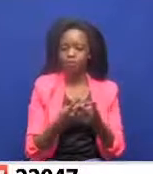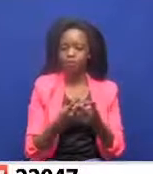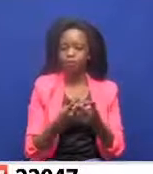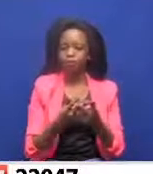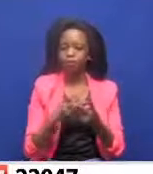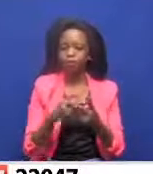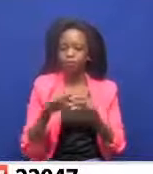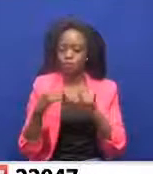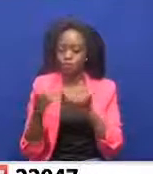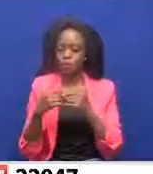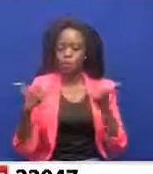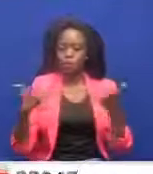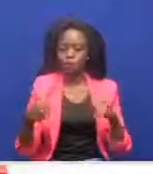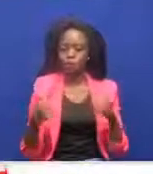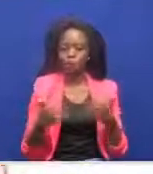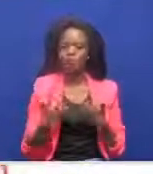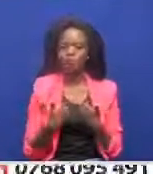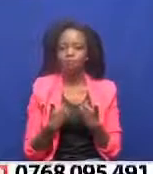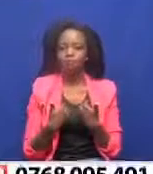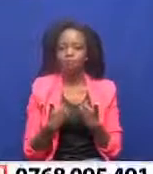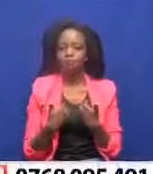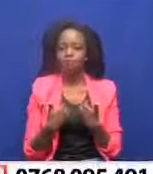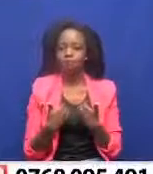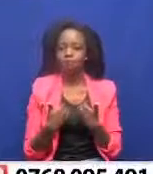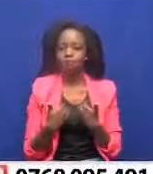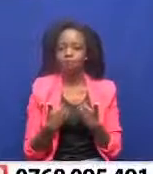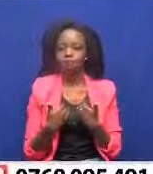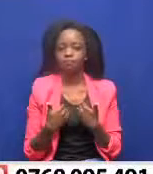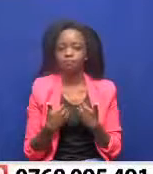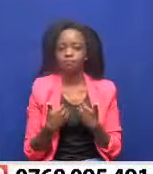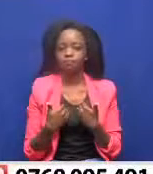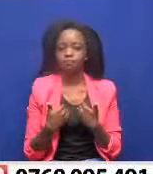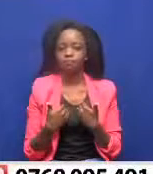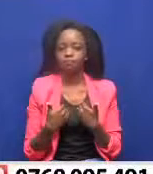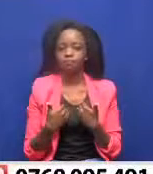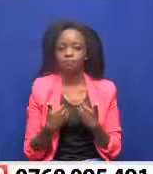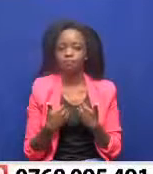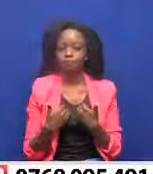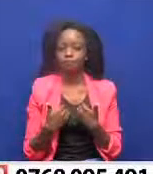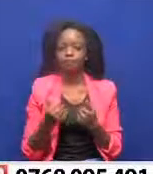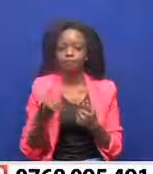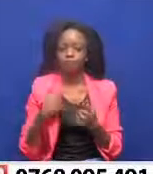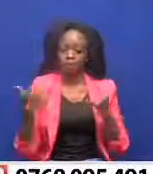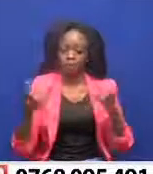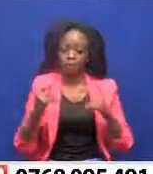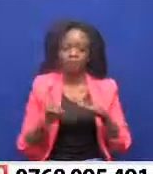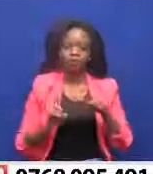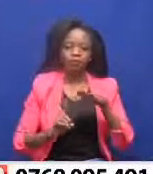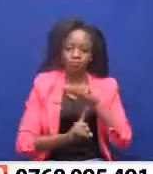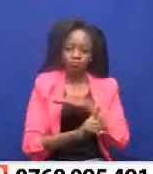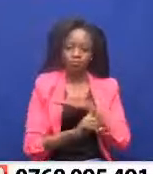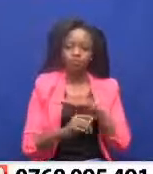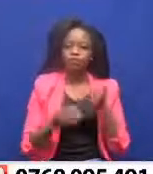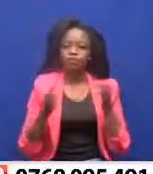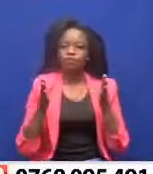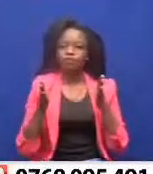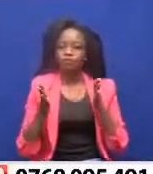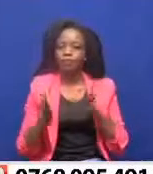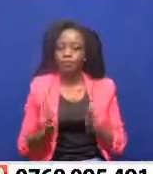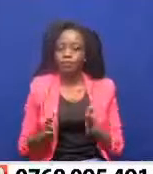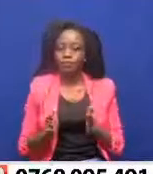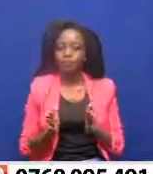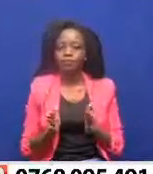hapa, Tusker King. Ilikuwa na Tusker Cup. So niliingia tu uwanjani, hakuna mtu mwenye niliingia